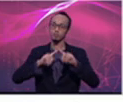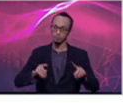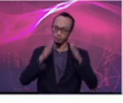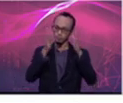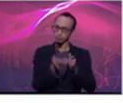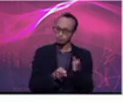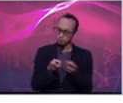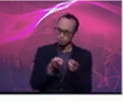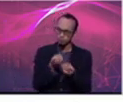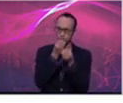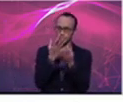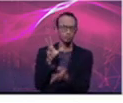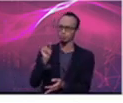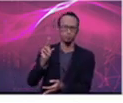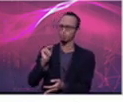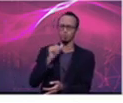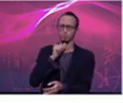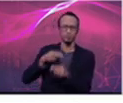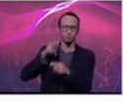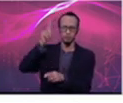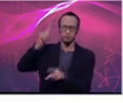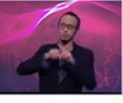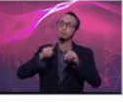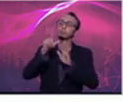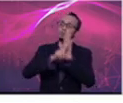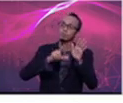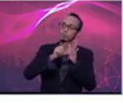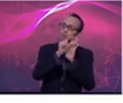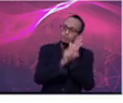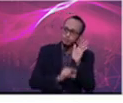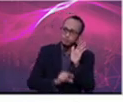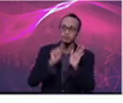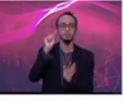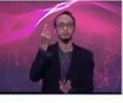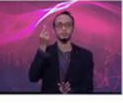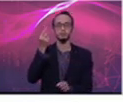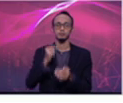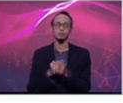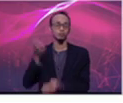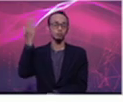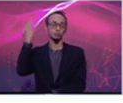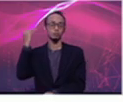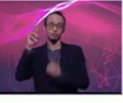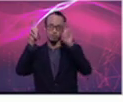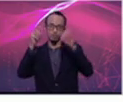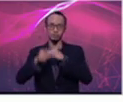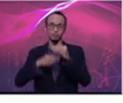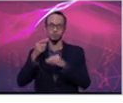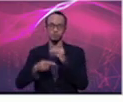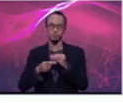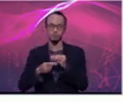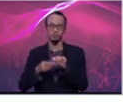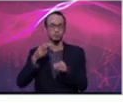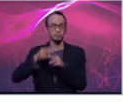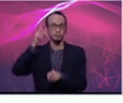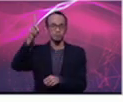tersebut bukan kalimah Allah sebaliknya ilustrasi kasut tumit tinggi seb seb ini isu melibatkan jenama tempatan iaitu verns mula timbul